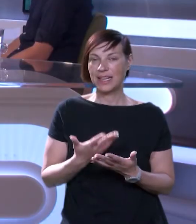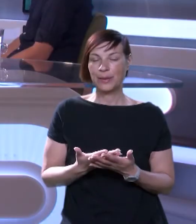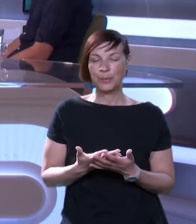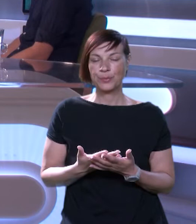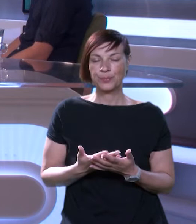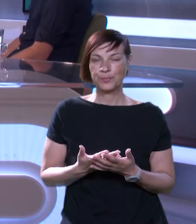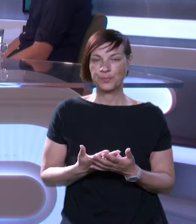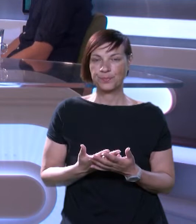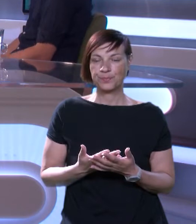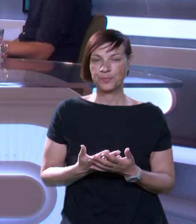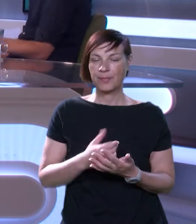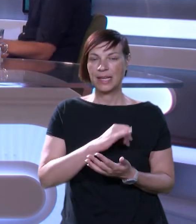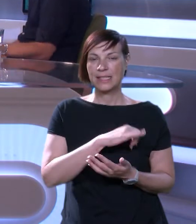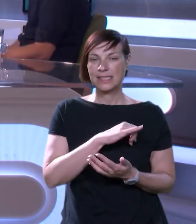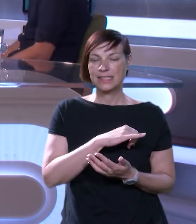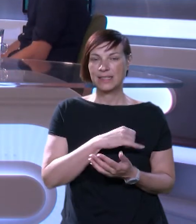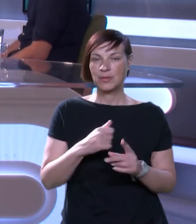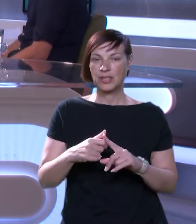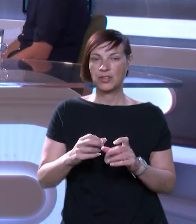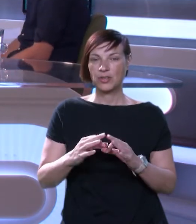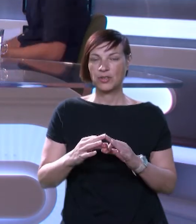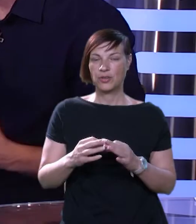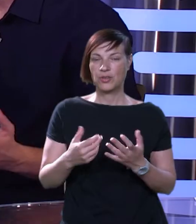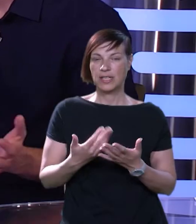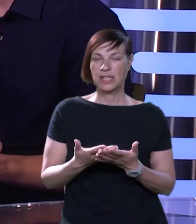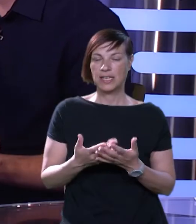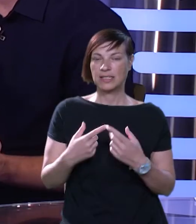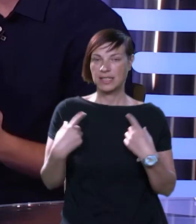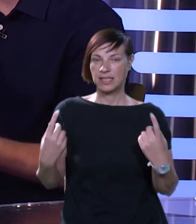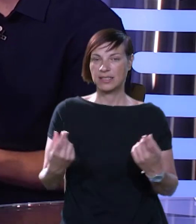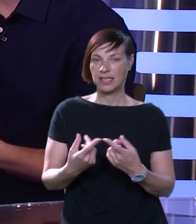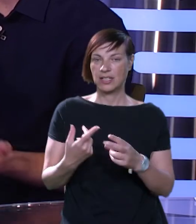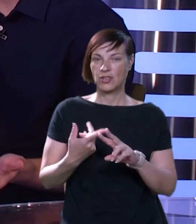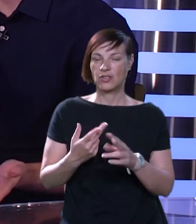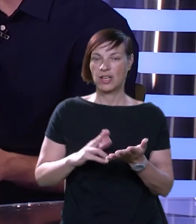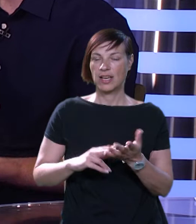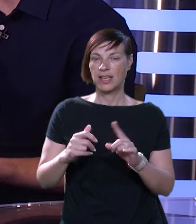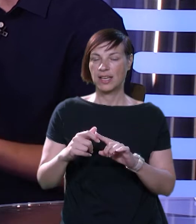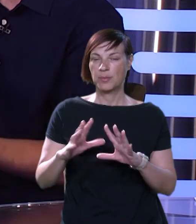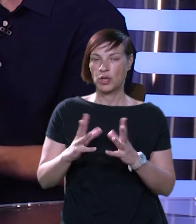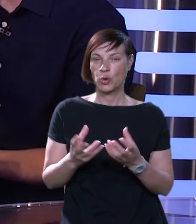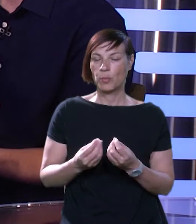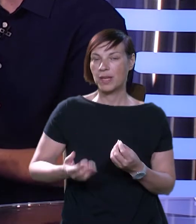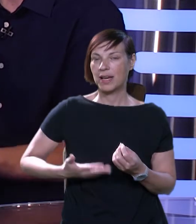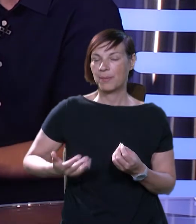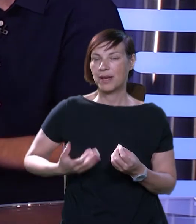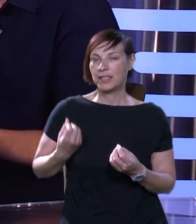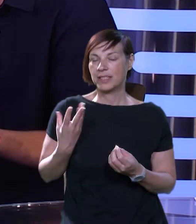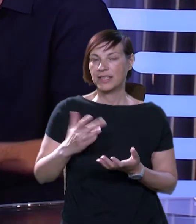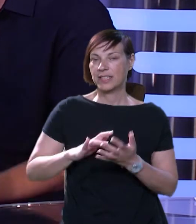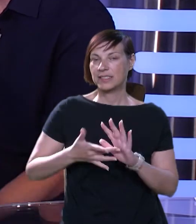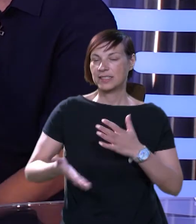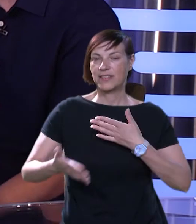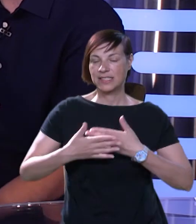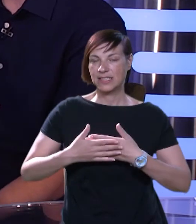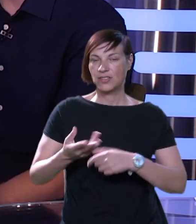Lijepi ispraćaj u svakom slučaju. Ali zanimljivo biti da u koroni je nekako taj trg oko HNK postao u biti poprište okupljanja mladosti. Kad su svi